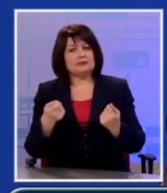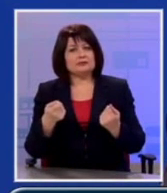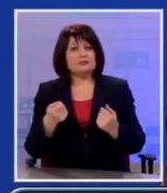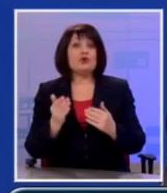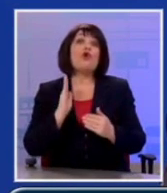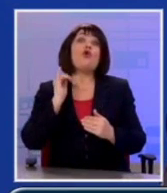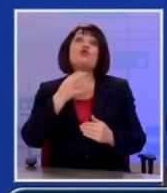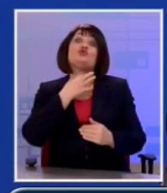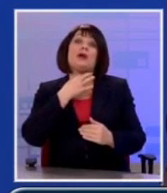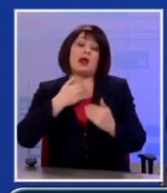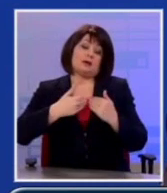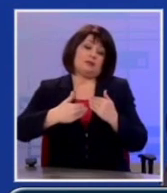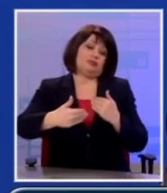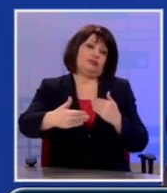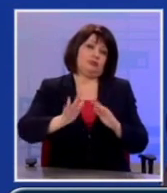πίσω χρειάζεται.